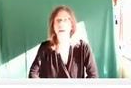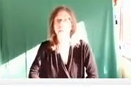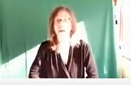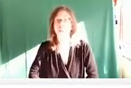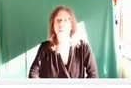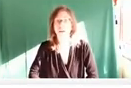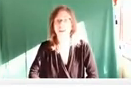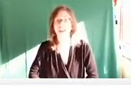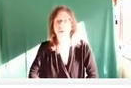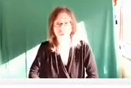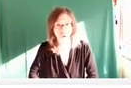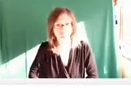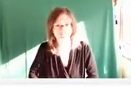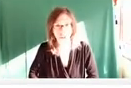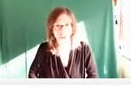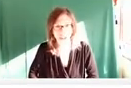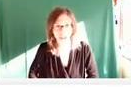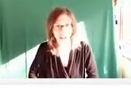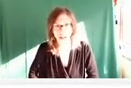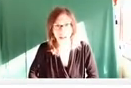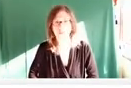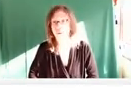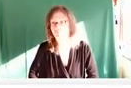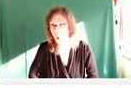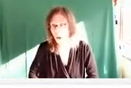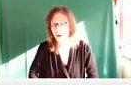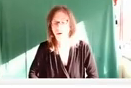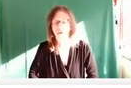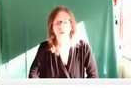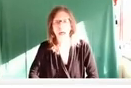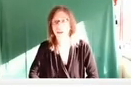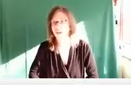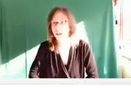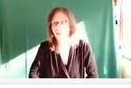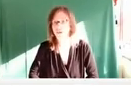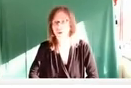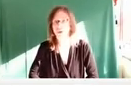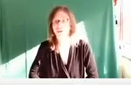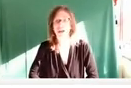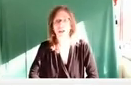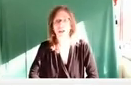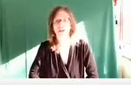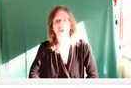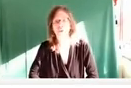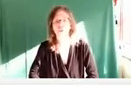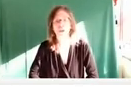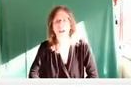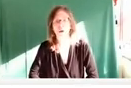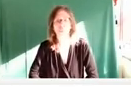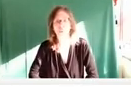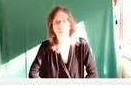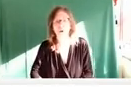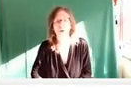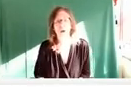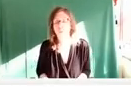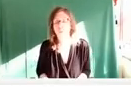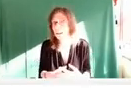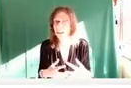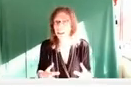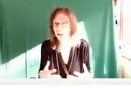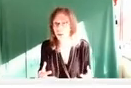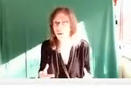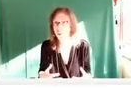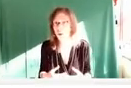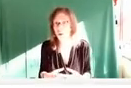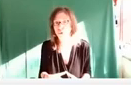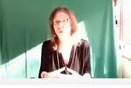que même la plupart des résultats publiés étaient faux. Une grande affirmation, évidemment, qui se voulait un peu pour